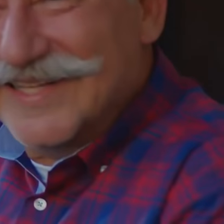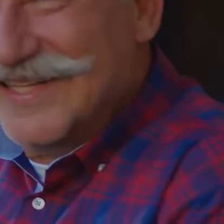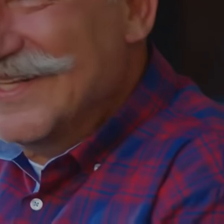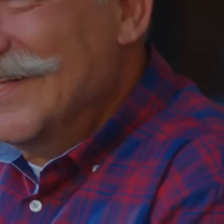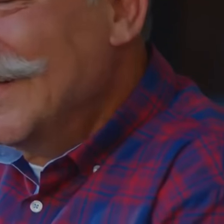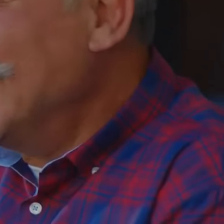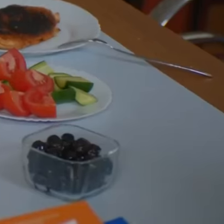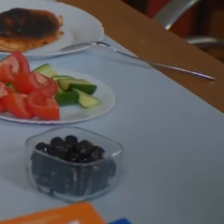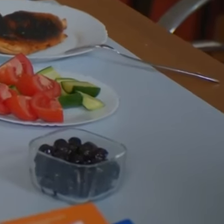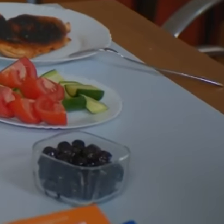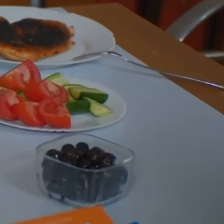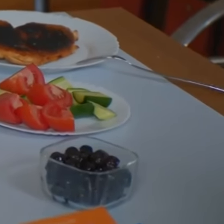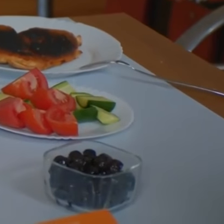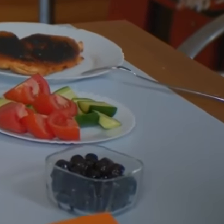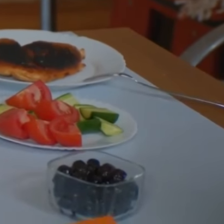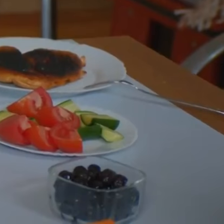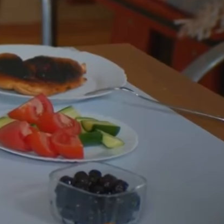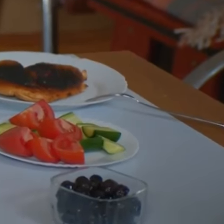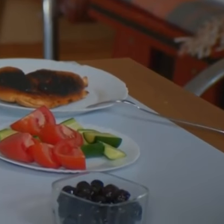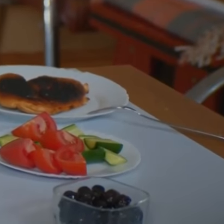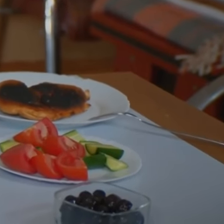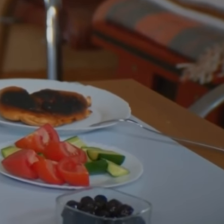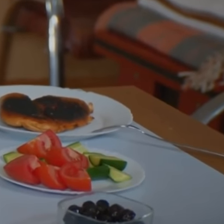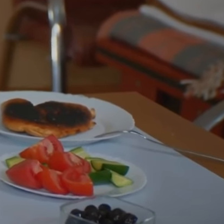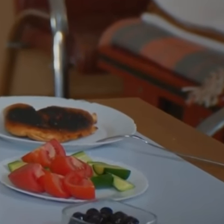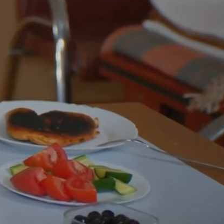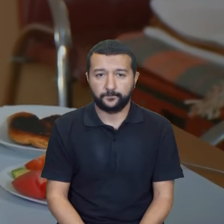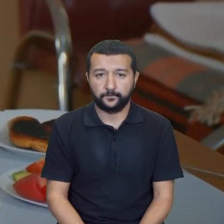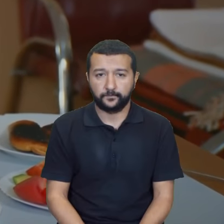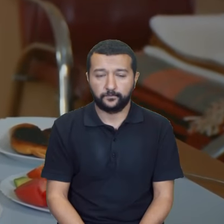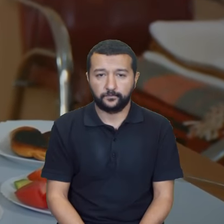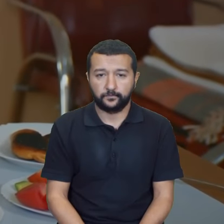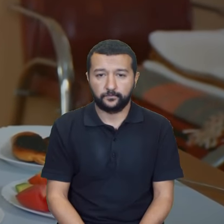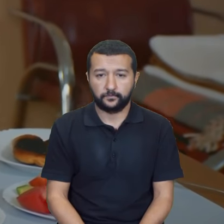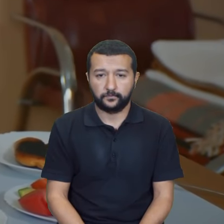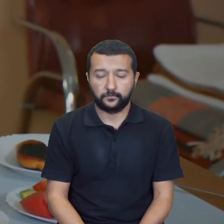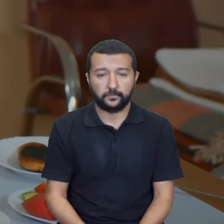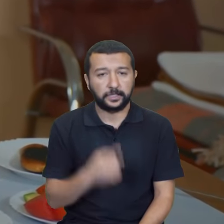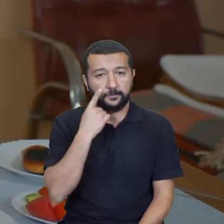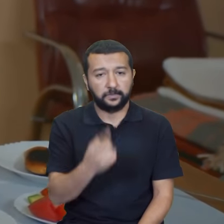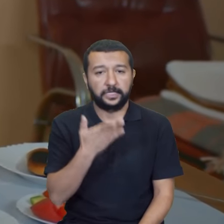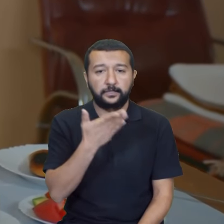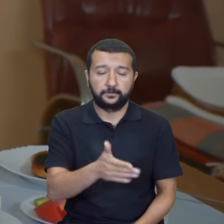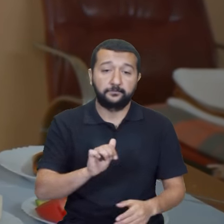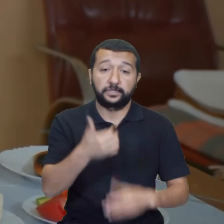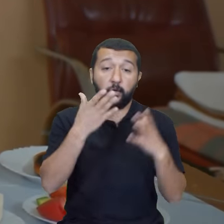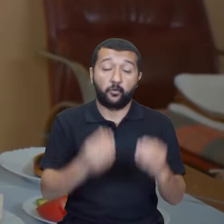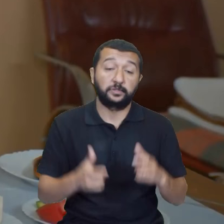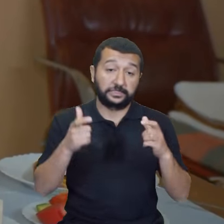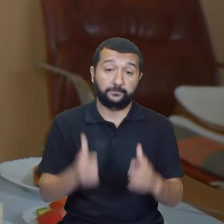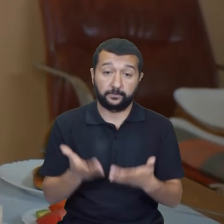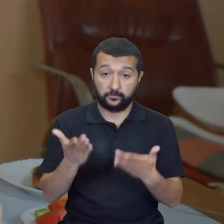İki fazlasıyla kızarmış ekmekle domates, peynir sofrada duruyor. Şener başında beklemede. Al işte seyran olmuş